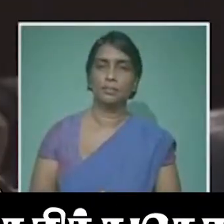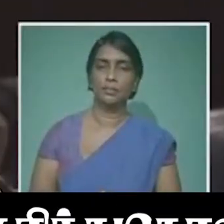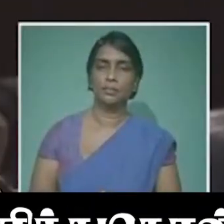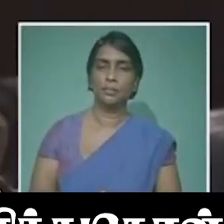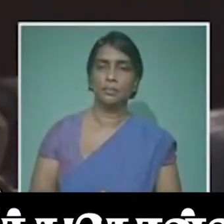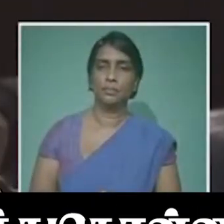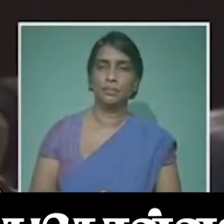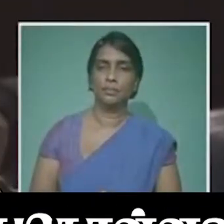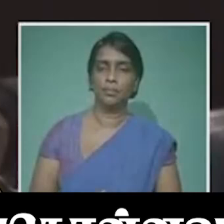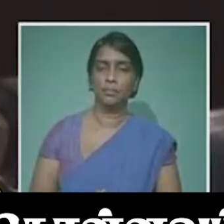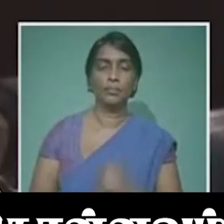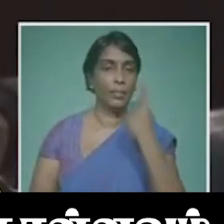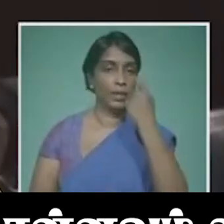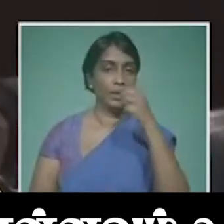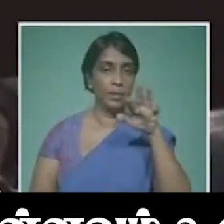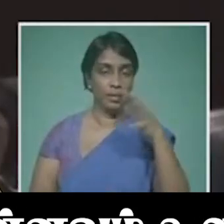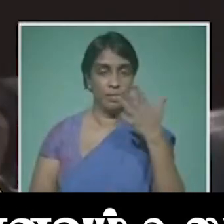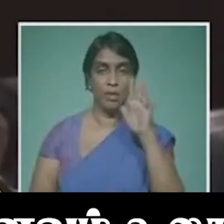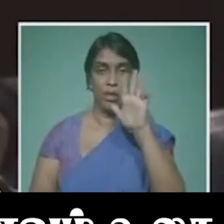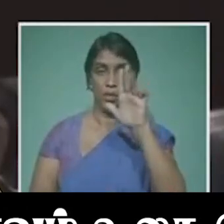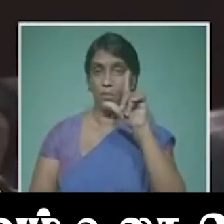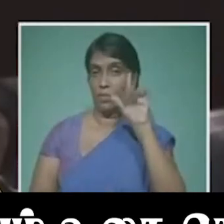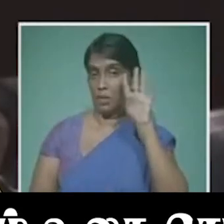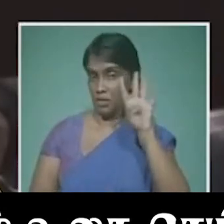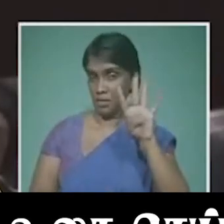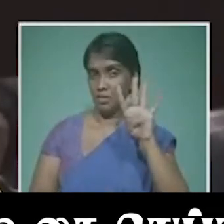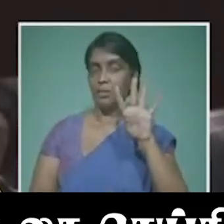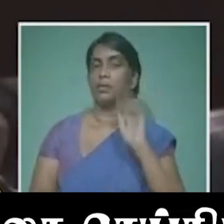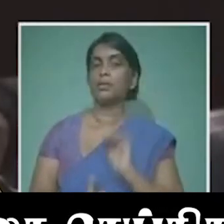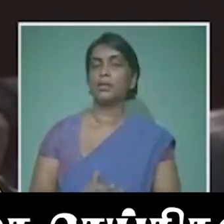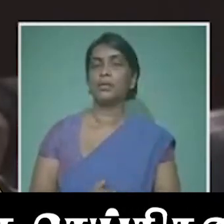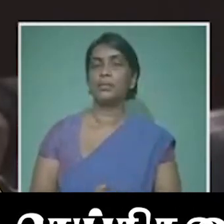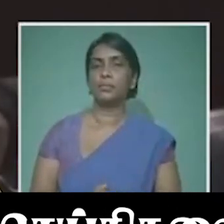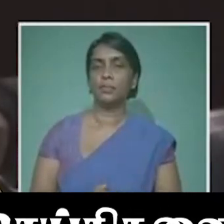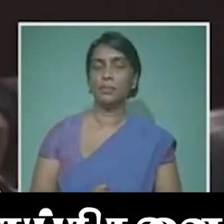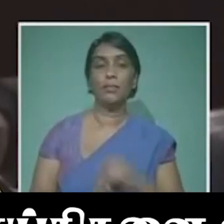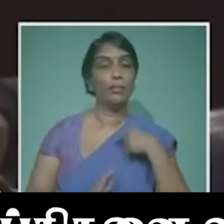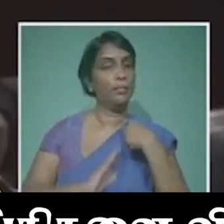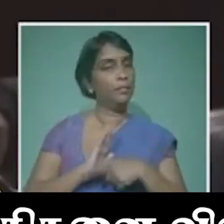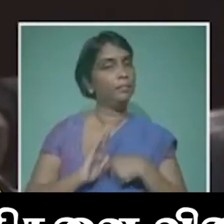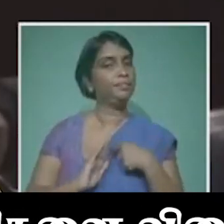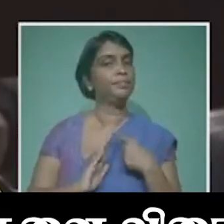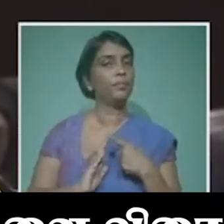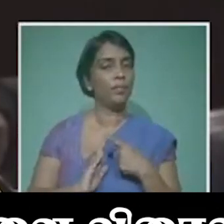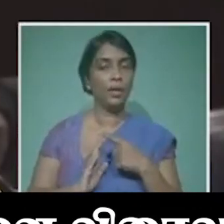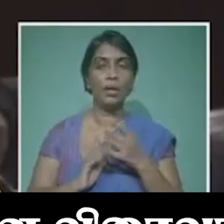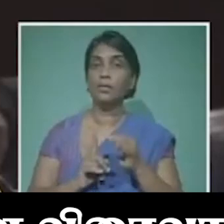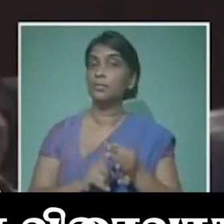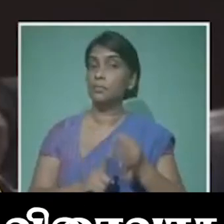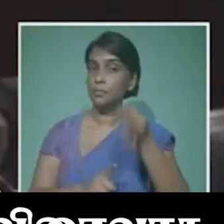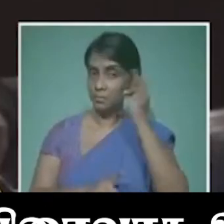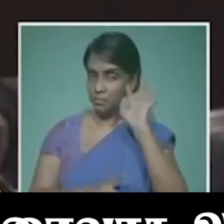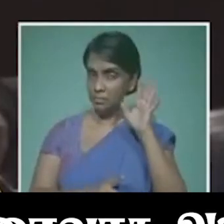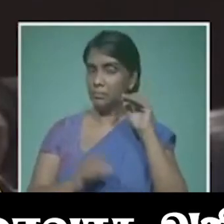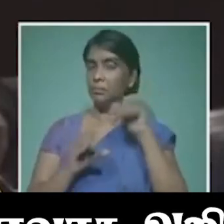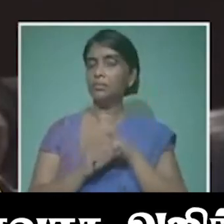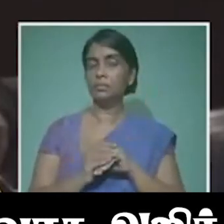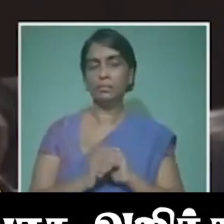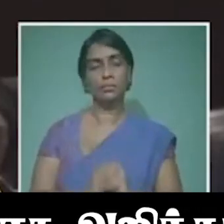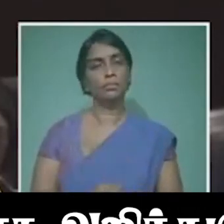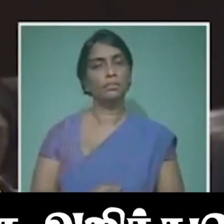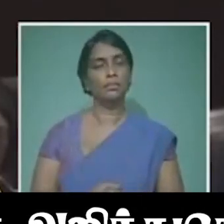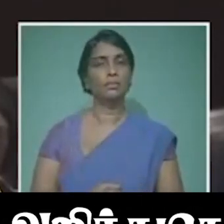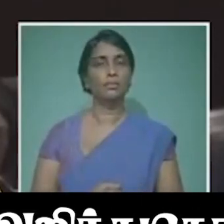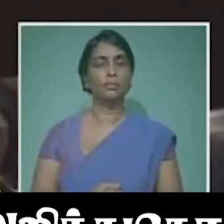விடவும் போசாக்கற்ற நிலைமை தொடர்பில் நாம் நன்கு அறிவோம். நாம் அதற்குள் வாழ்ந்தவர்கள், இதனால் இப்போதும் பாதிக்கப்பட்டுள்ளவர்கள். இப்போது நீங்கள் இது தொடர்பில் பேசுவதில்